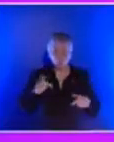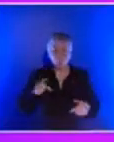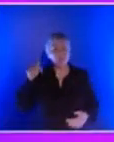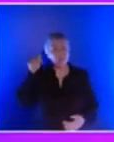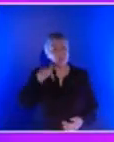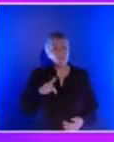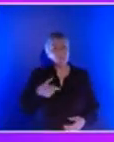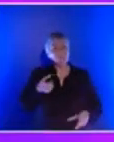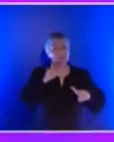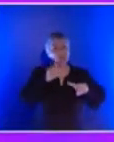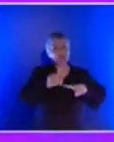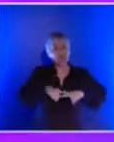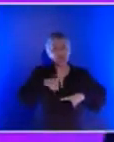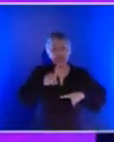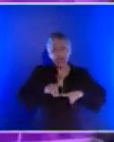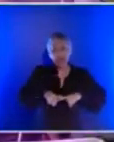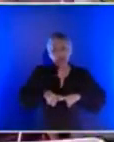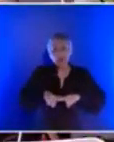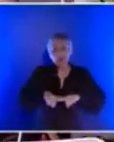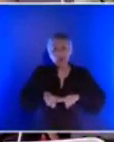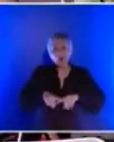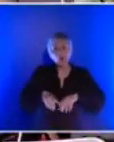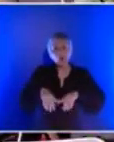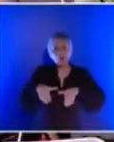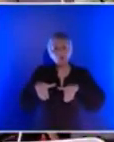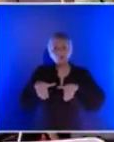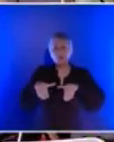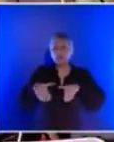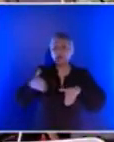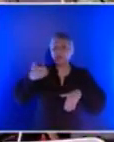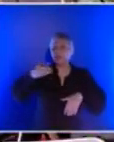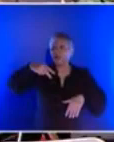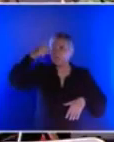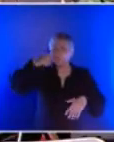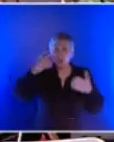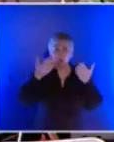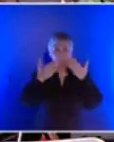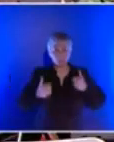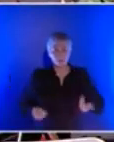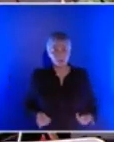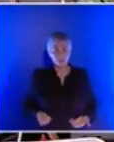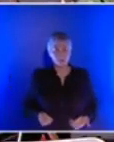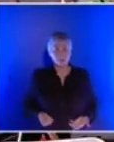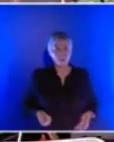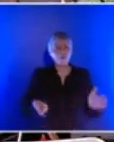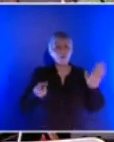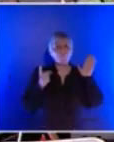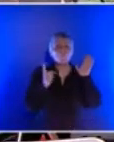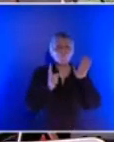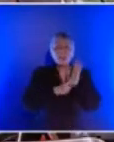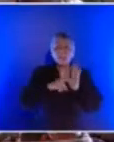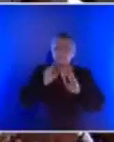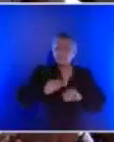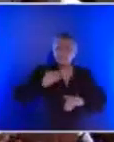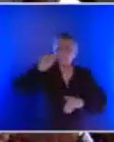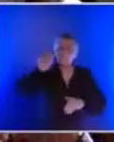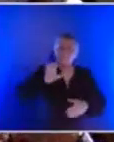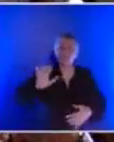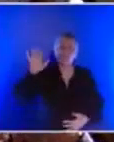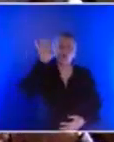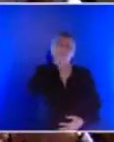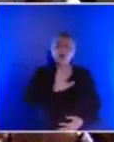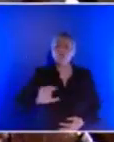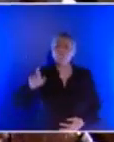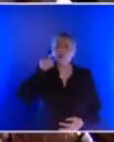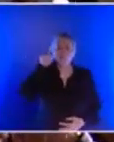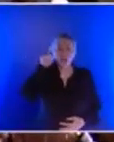κανένα από αυτά τα δικαιώματα. Πρέπει να έχει κοινό βηματισμό με αυτό που είναι στην Ευρώπη ο